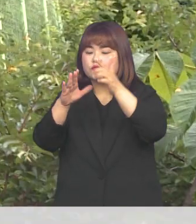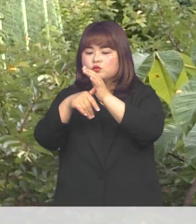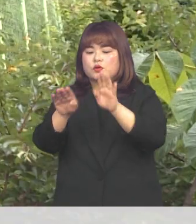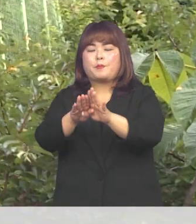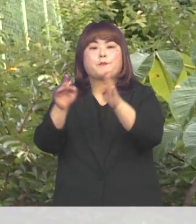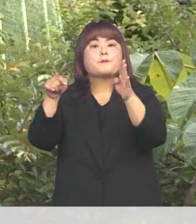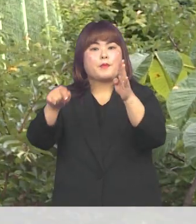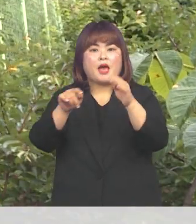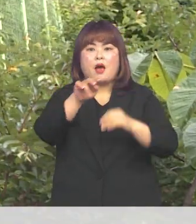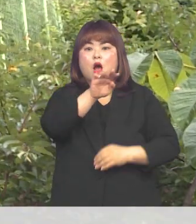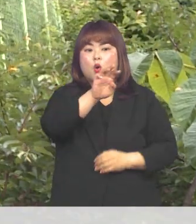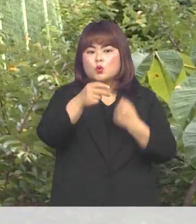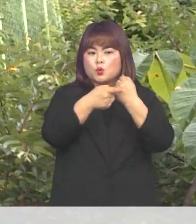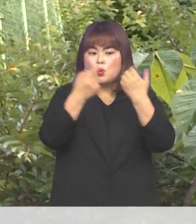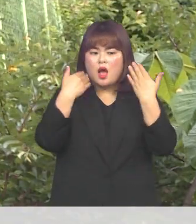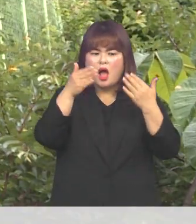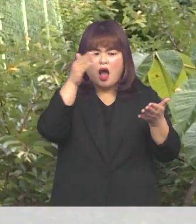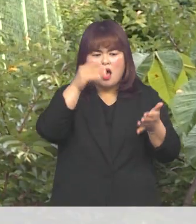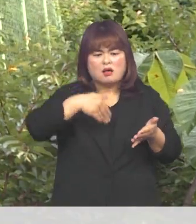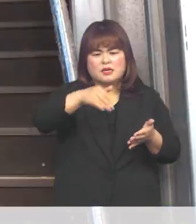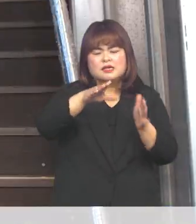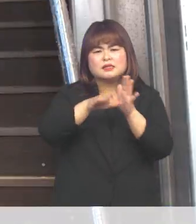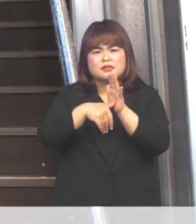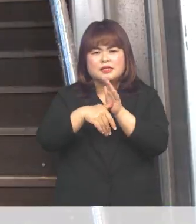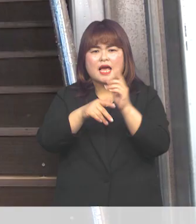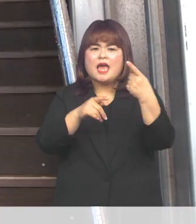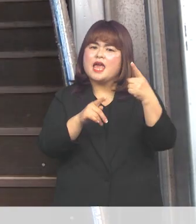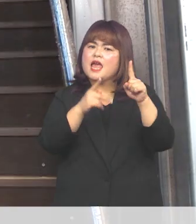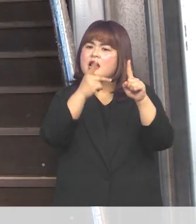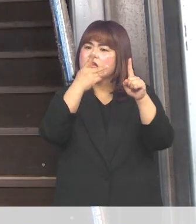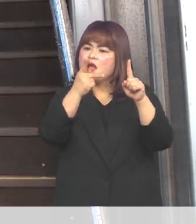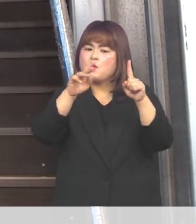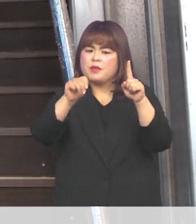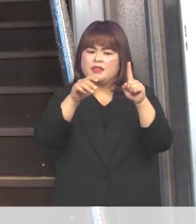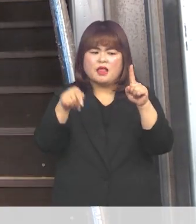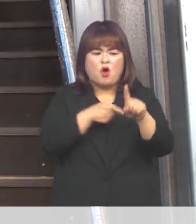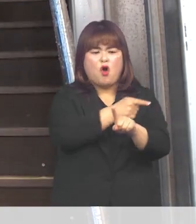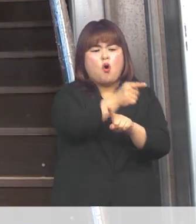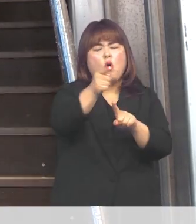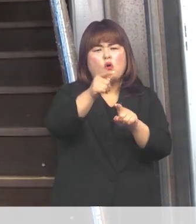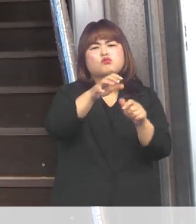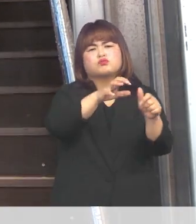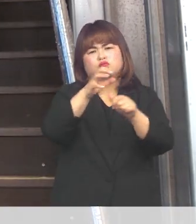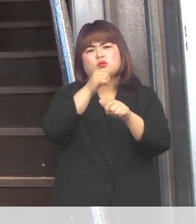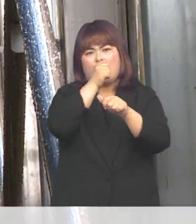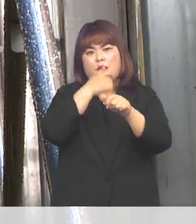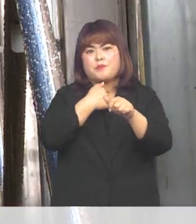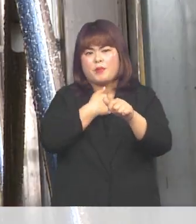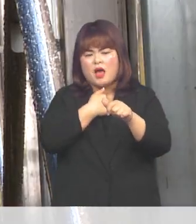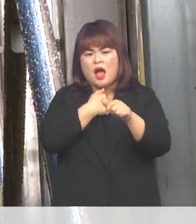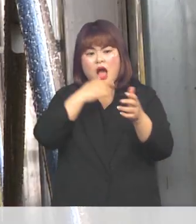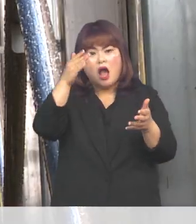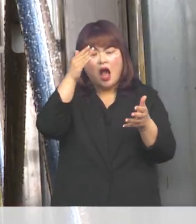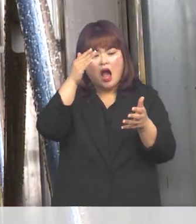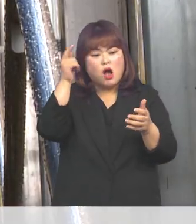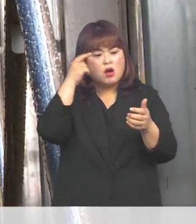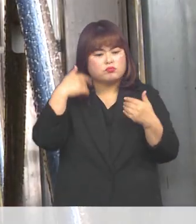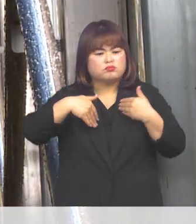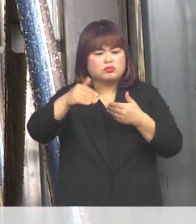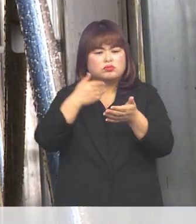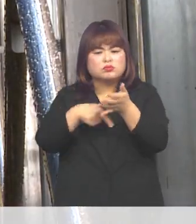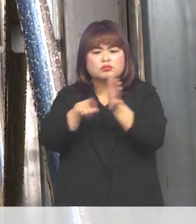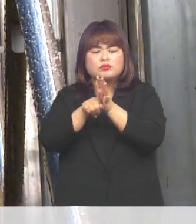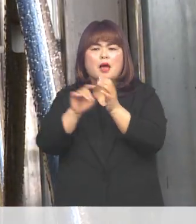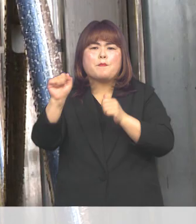개방했습니다. 매봉초 학생들은 그동안 통학로가 없어 1km 이상 먼 거리를 돌아서 다녀야 했으며 학생들의 등하교를